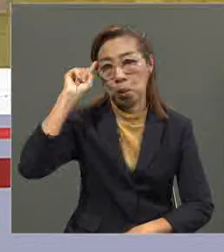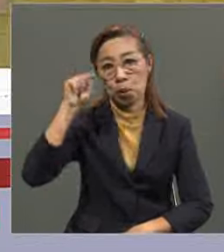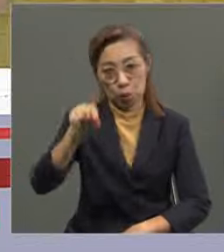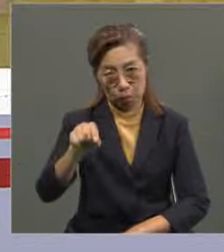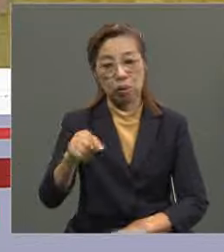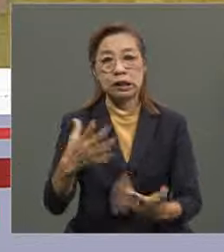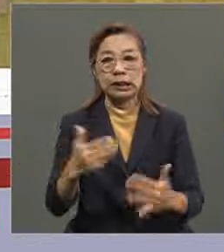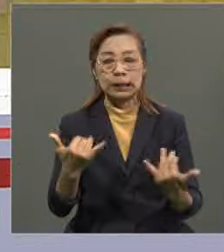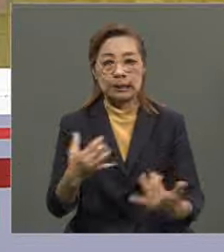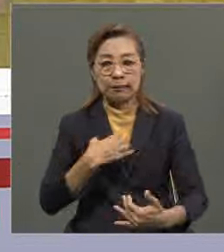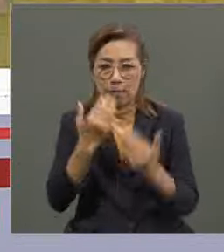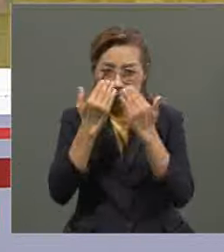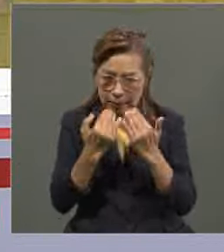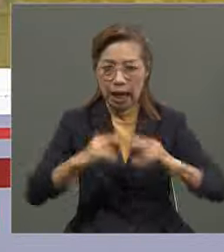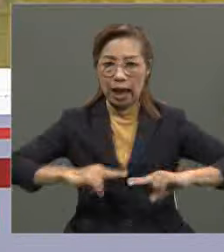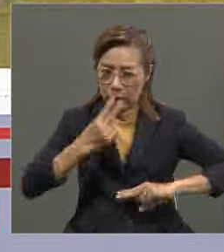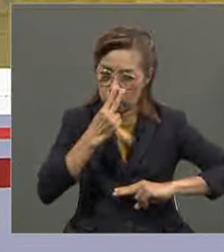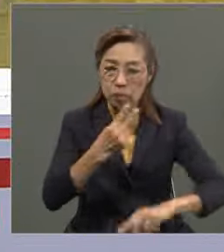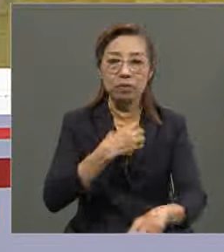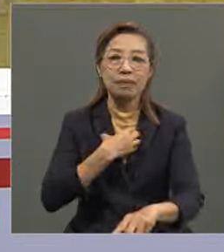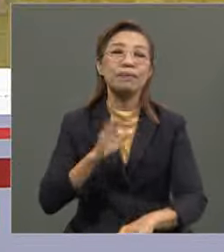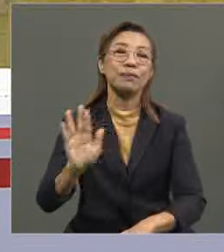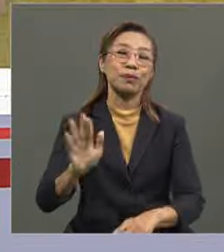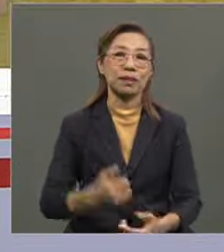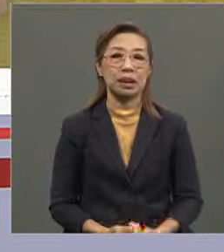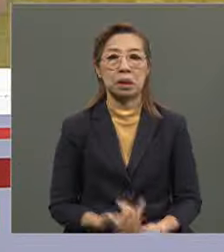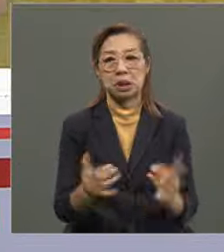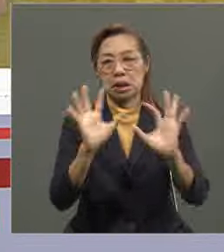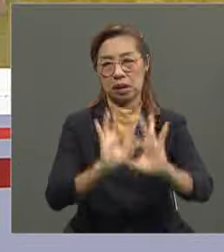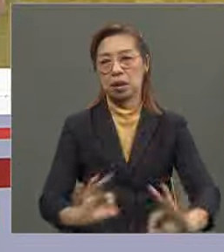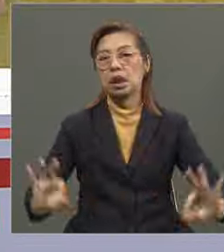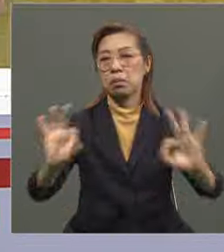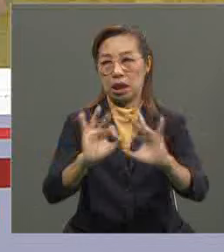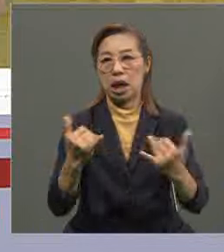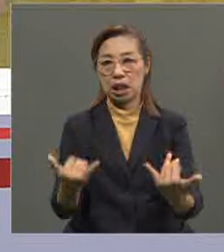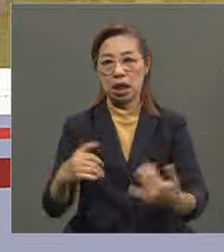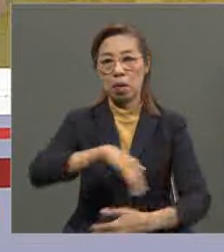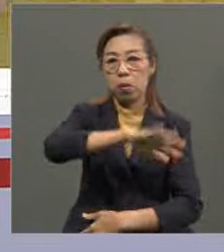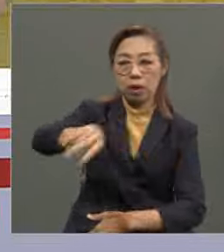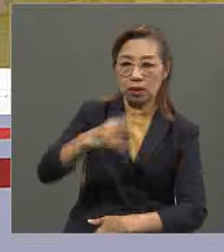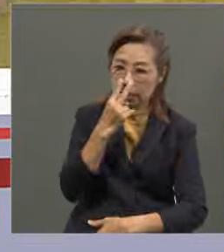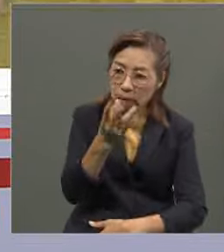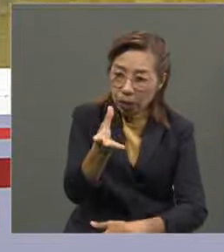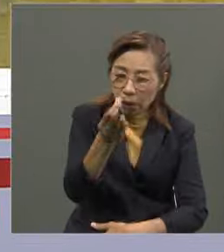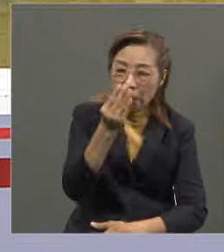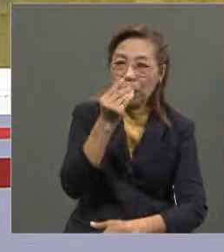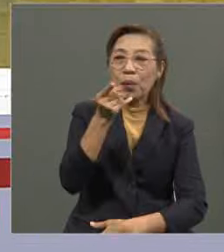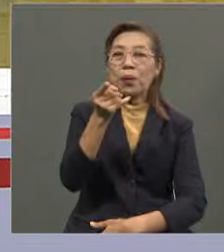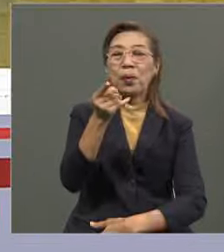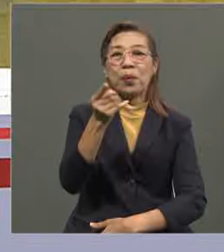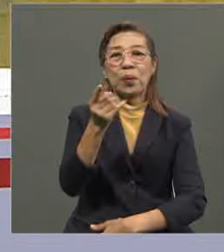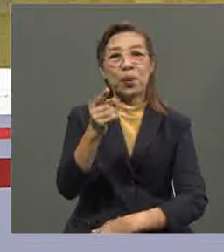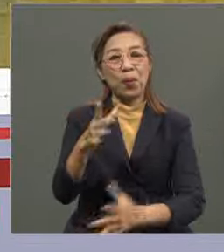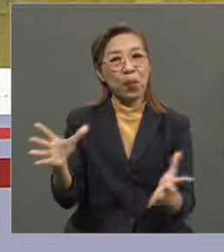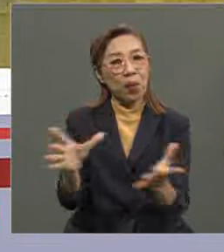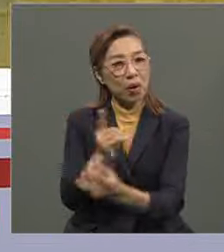ทีเมื่อไหร่นะครับ กับก็ถือว่าเป็นครั้งสำคัญที่เราได้ชื่นชมพระบารมีเราได้เห็นประเพ